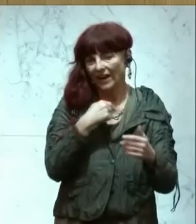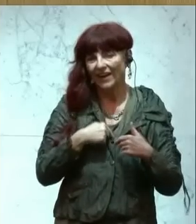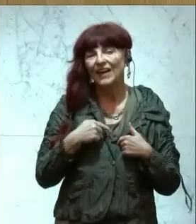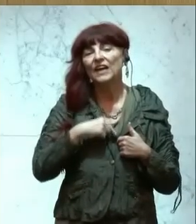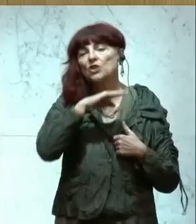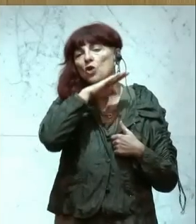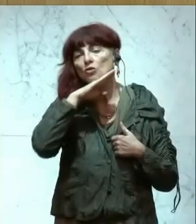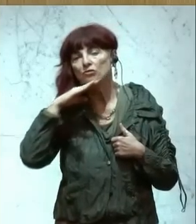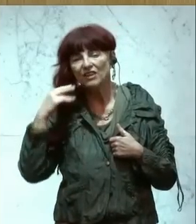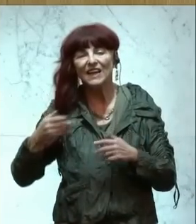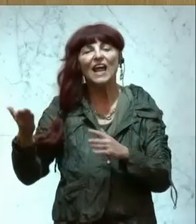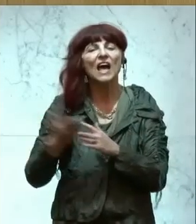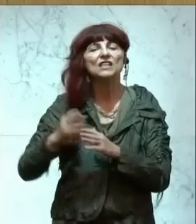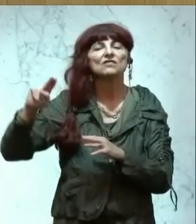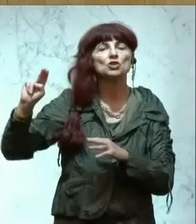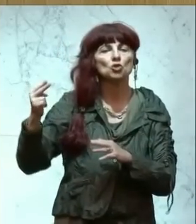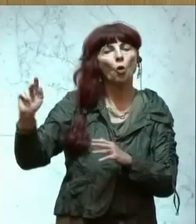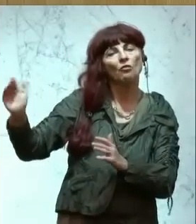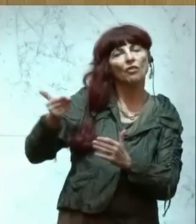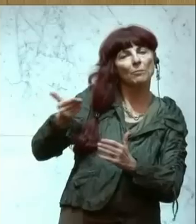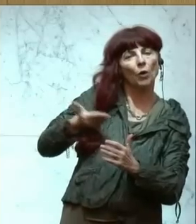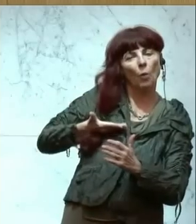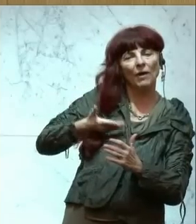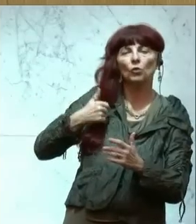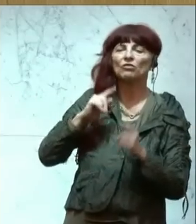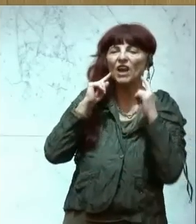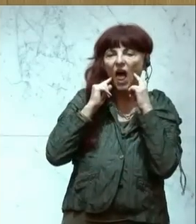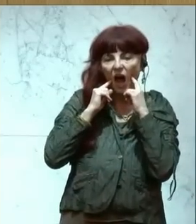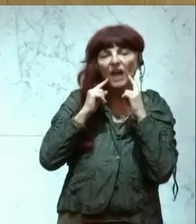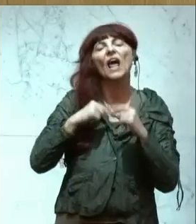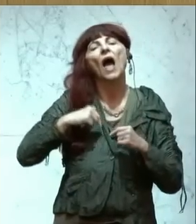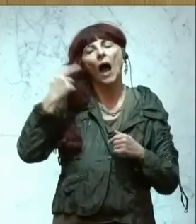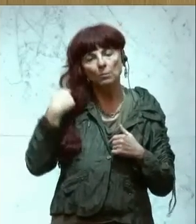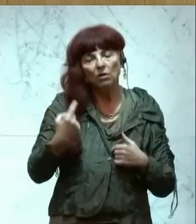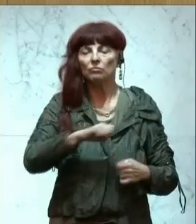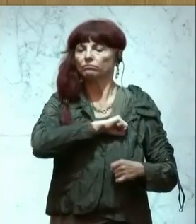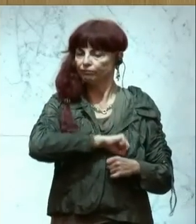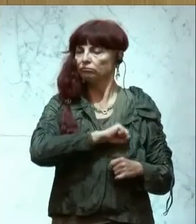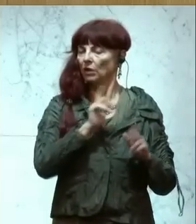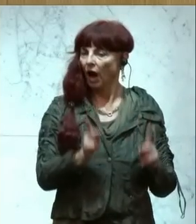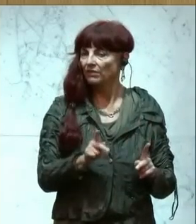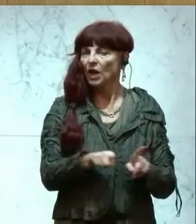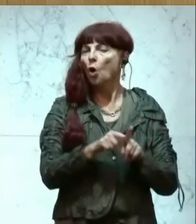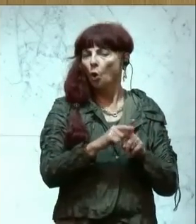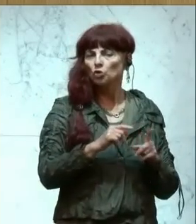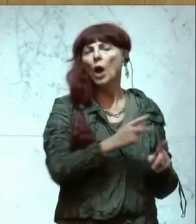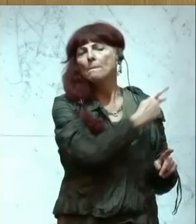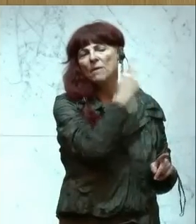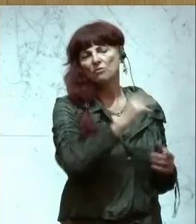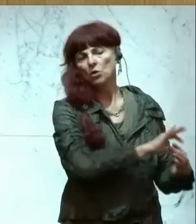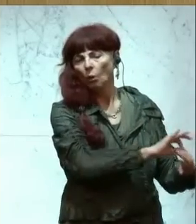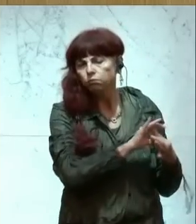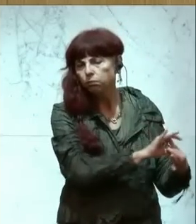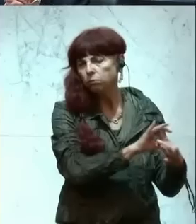Gelächter ausgehalten. Das hat mich noch nichts mundtot gemacht, weil ich auch weiß, dass ich in der Koalition mit der Bevölkerung bin und ich habe sehr, sehr viele Zuschriften bekommen in den letzten